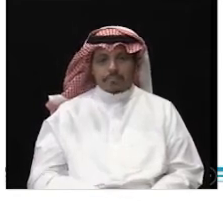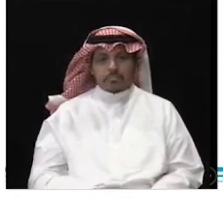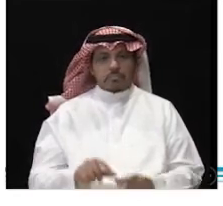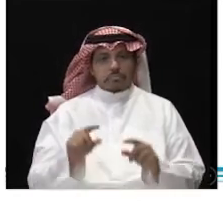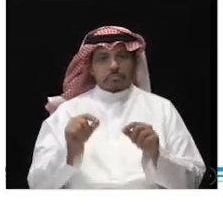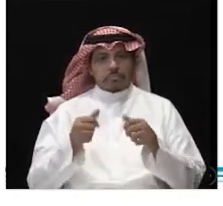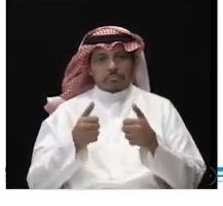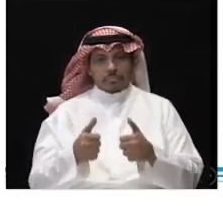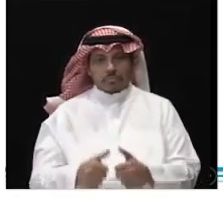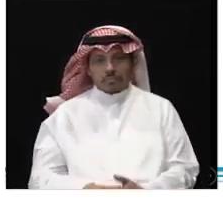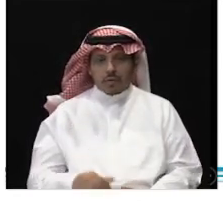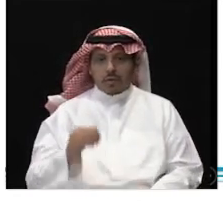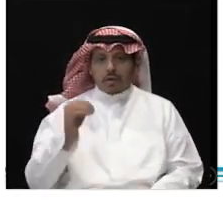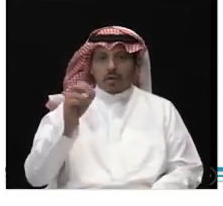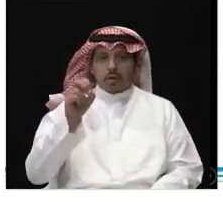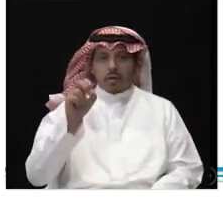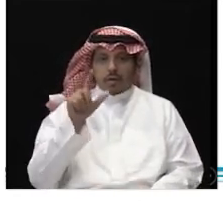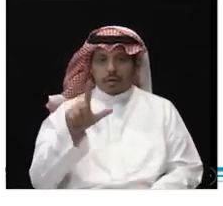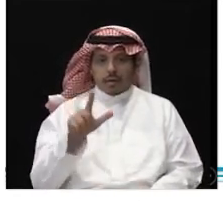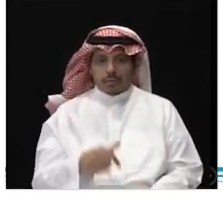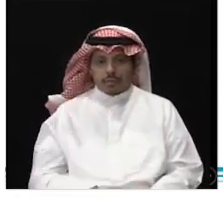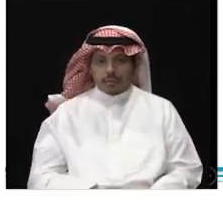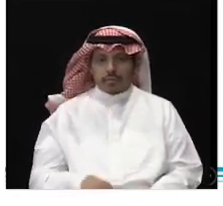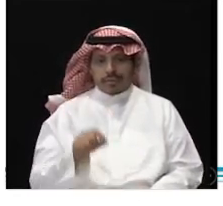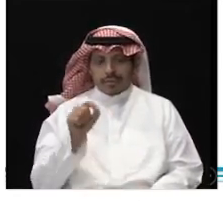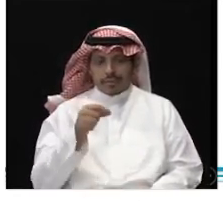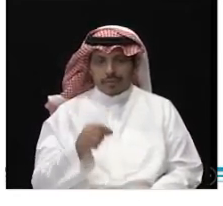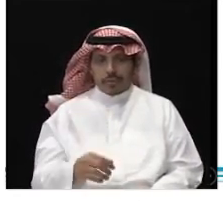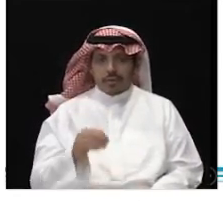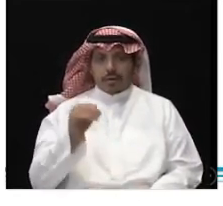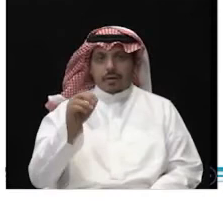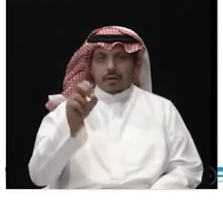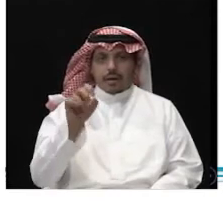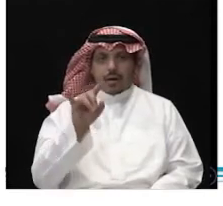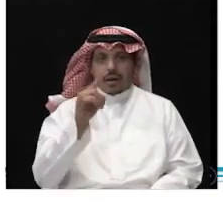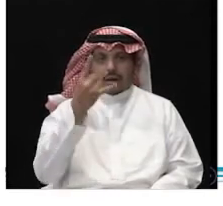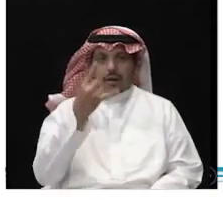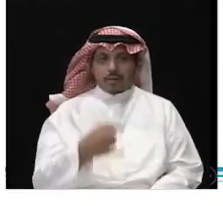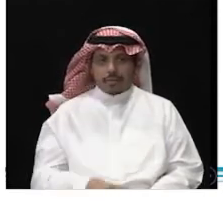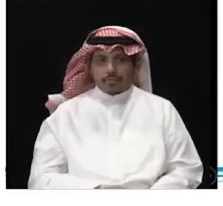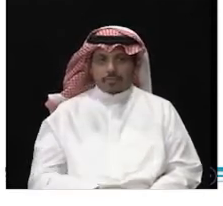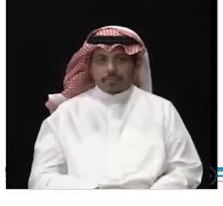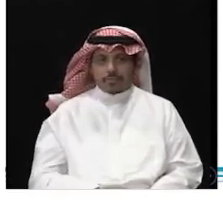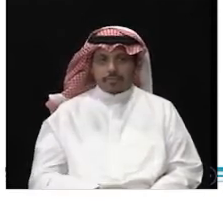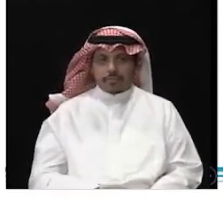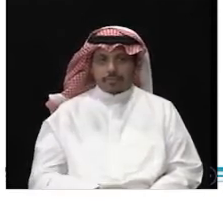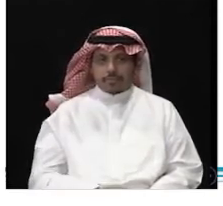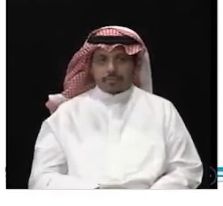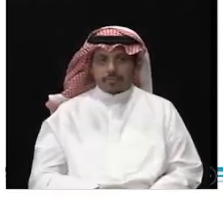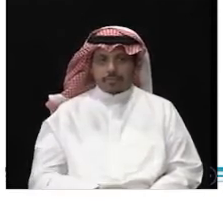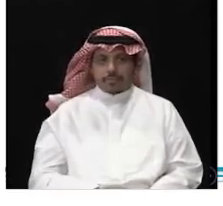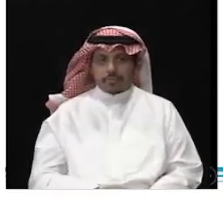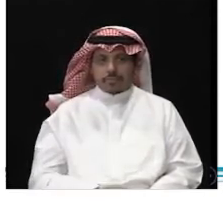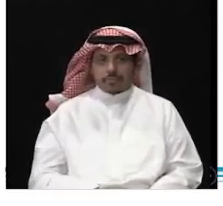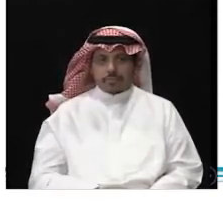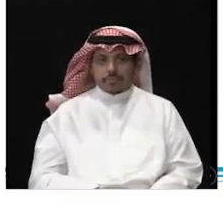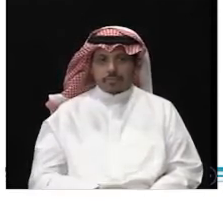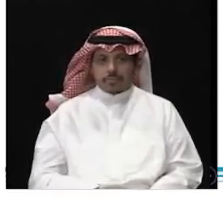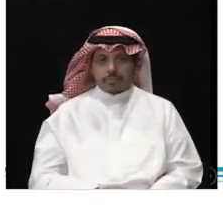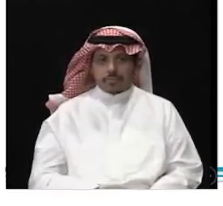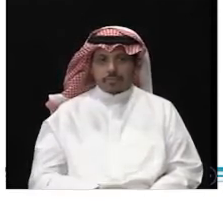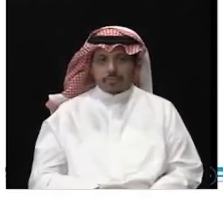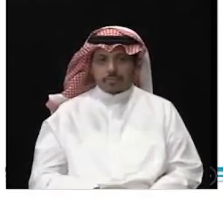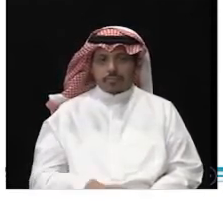ممتاز. إذن حقل، حقل، حقلا. جميل، لاحظوا هنا الألف بعد